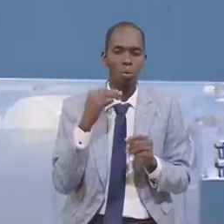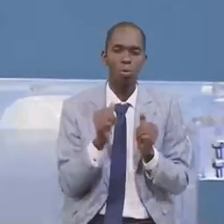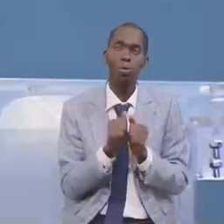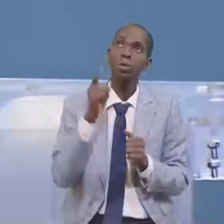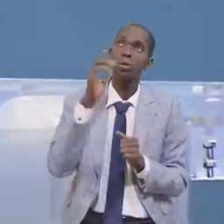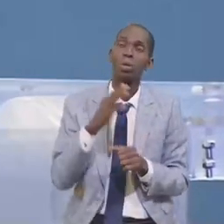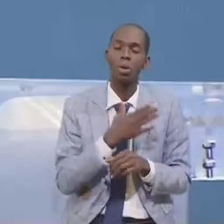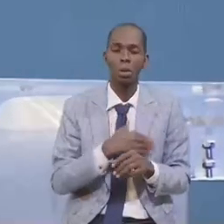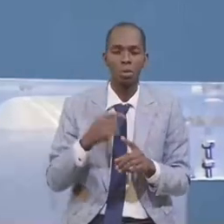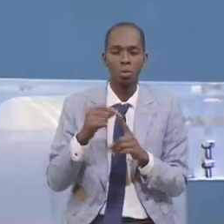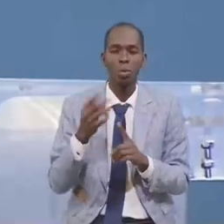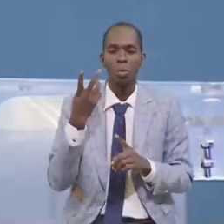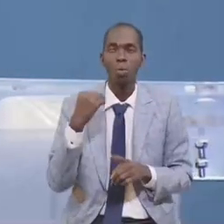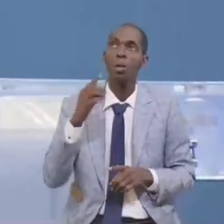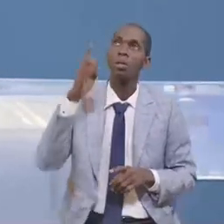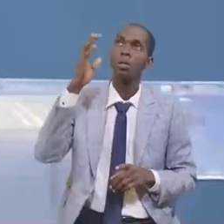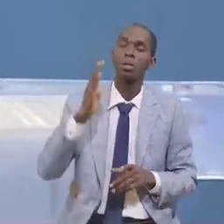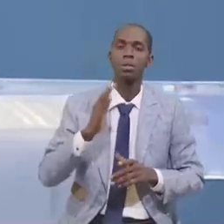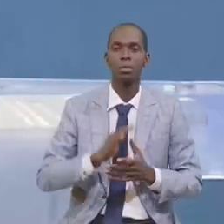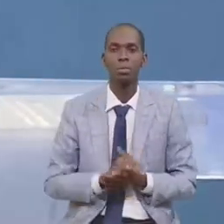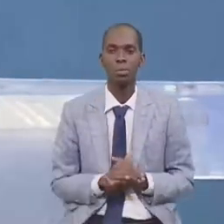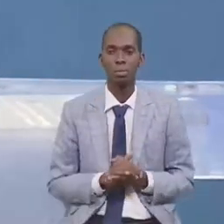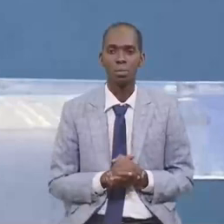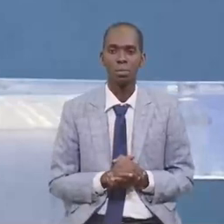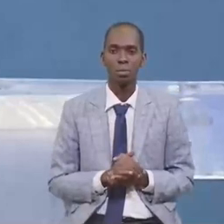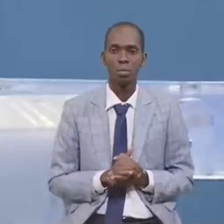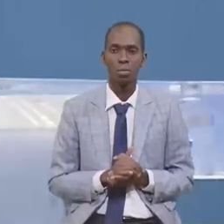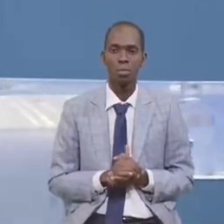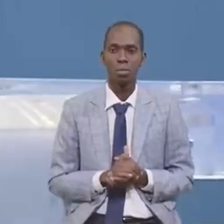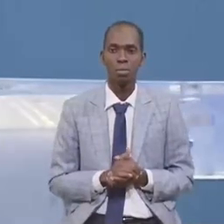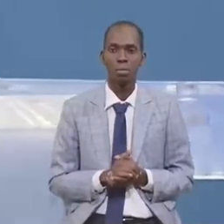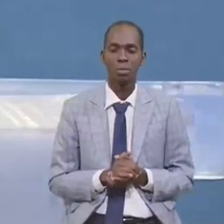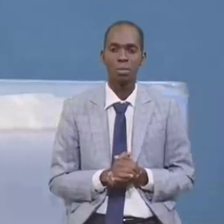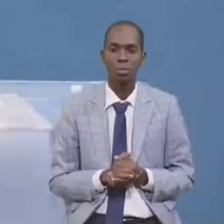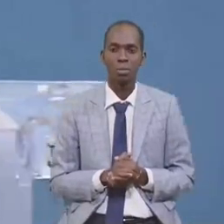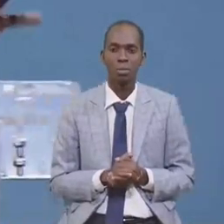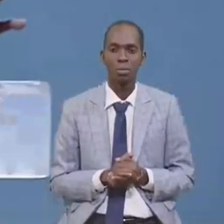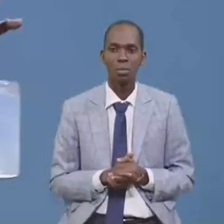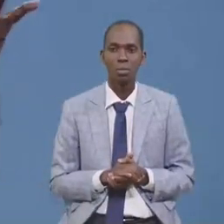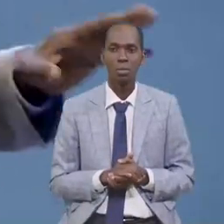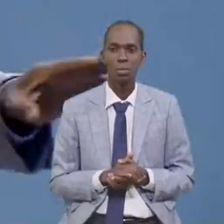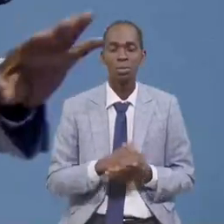Au commencement était la parole, et la parole était Dieu, et la parole était avec Dieu.